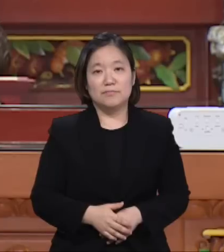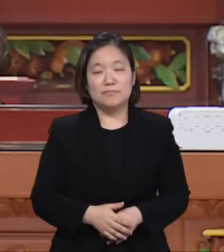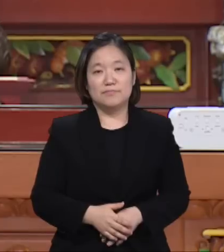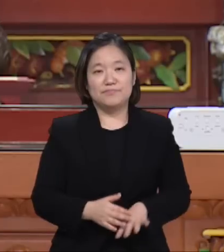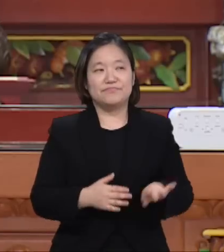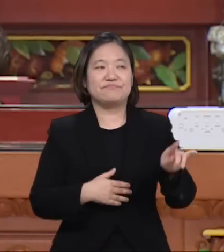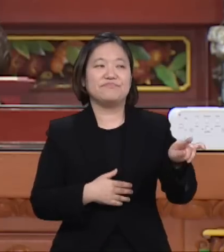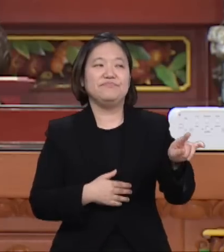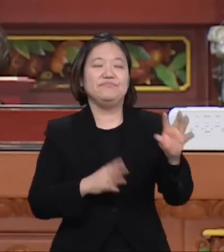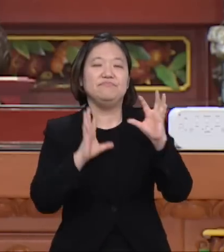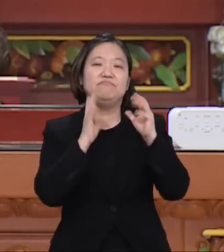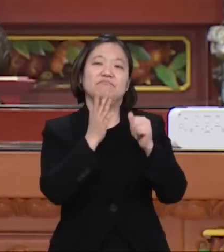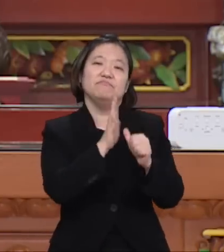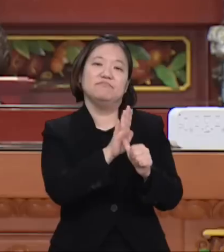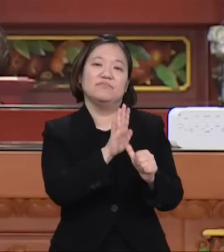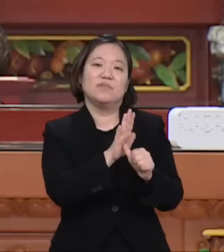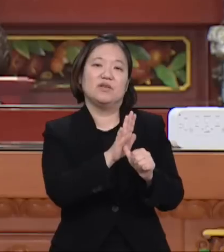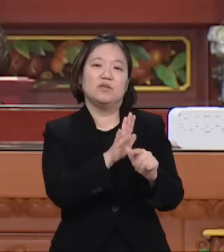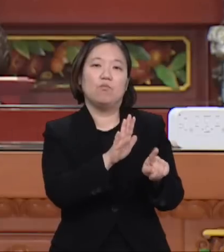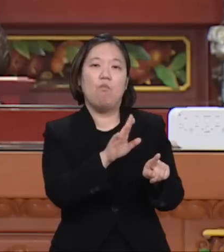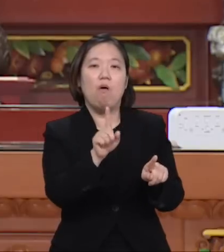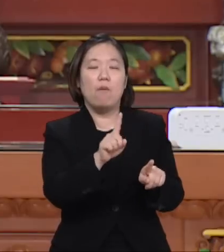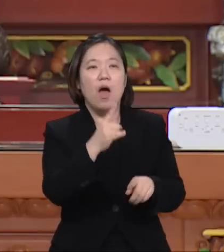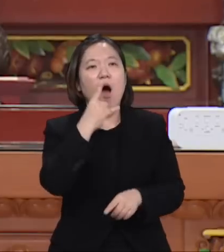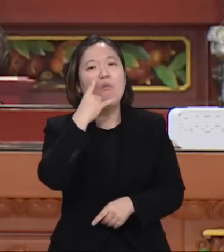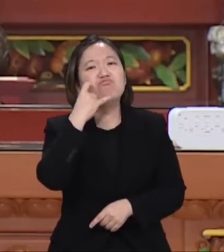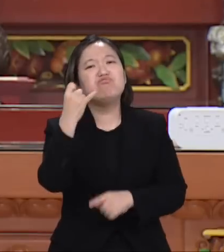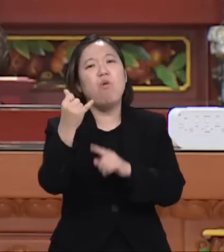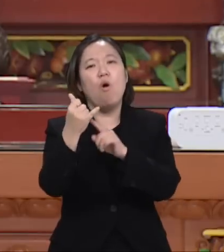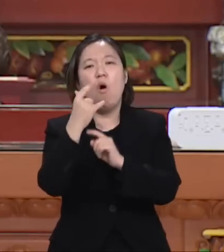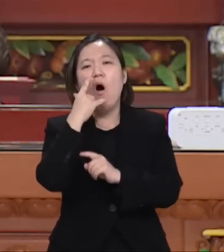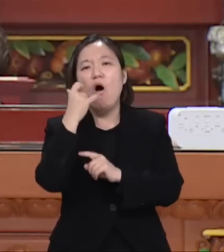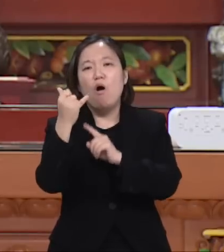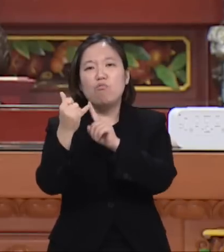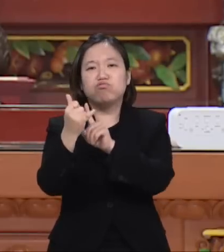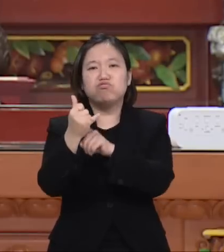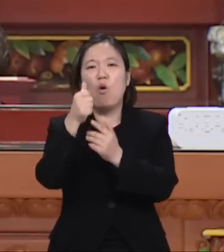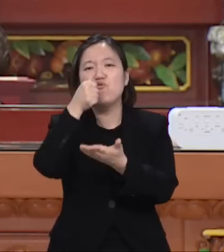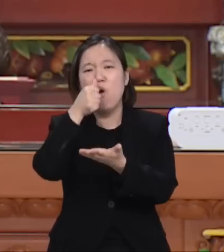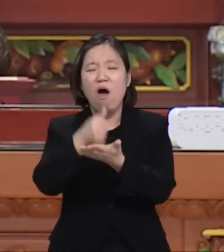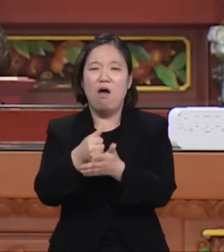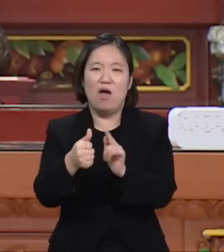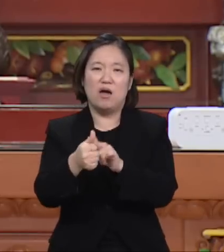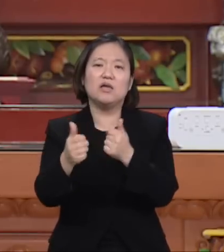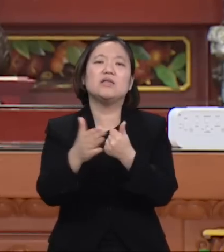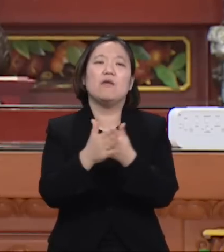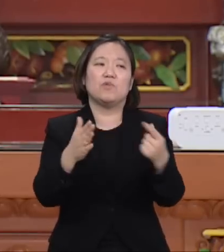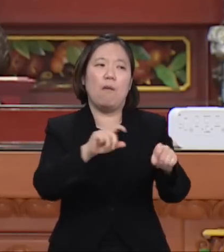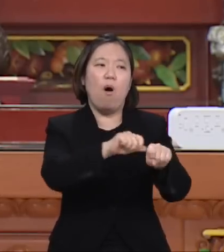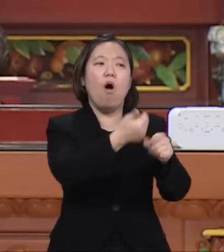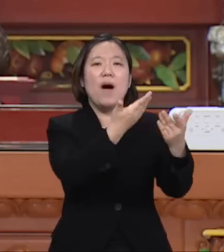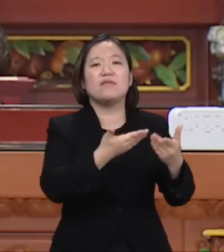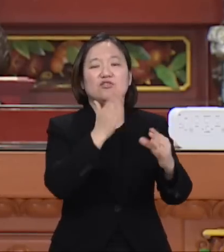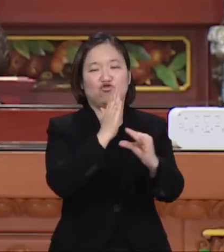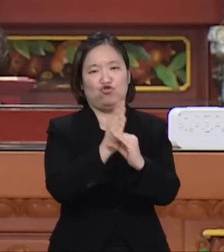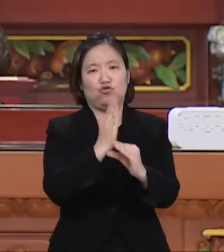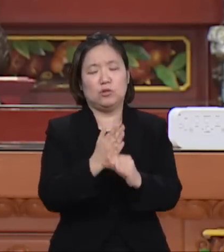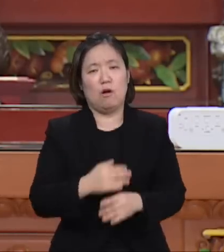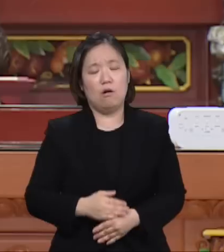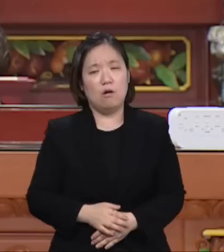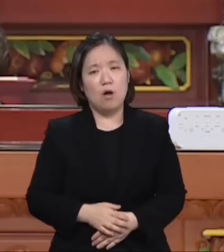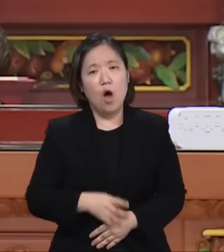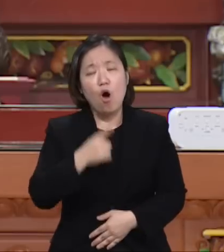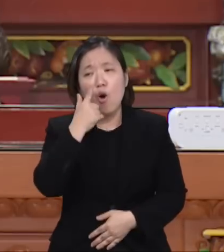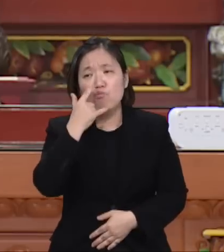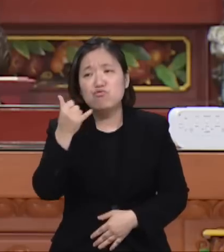저 애들은 부모가 지은 죄 때문에 저런 벌을 받는다 부모가 지은 죄 때문에